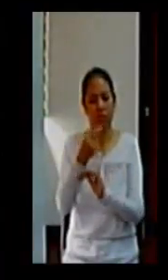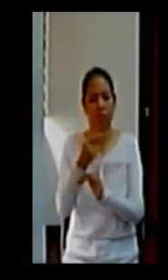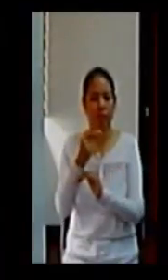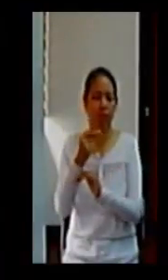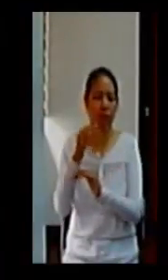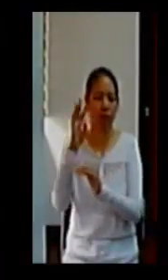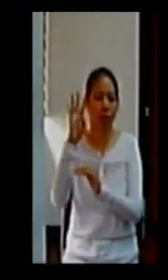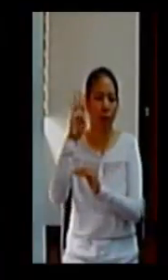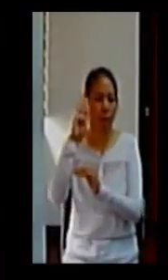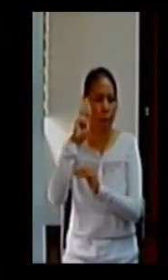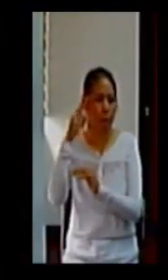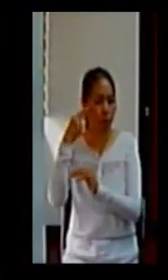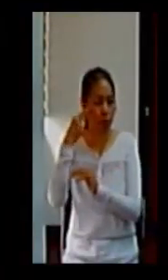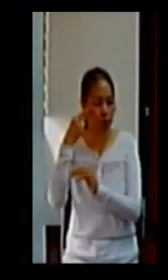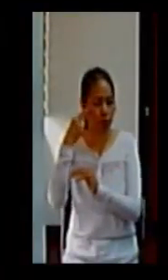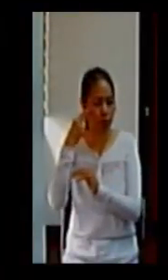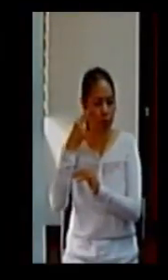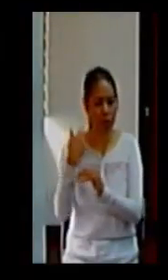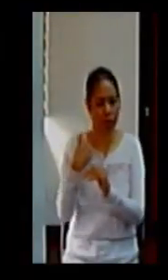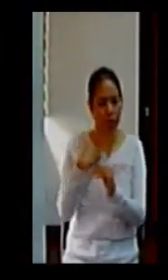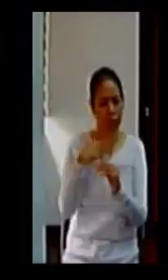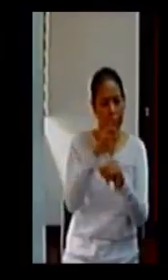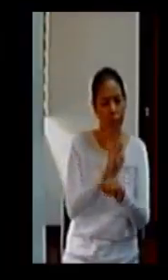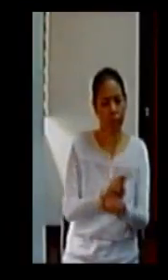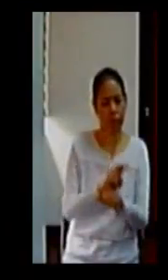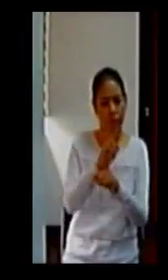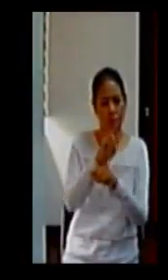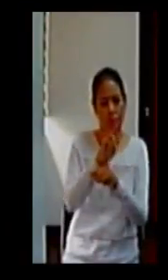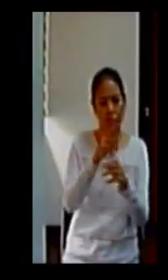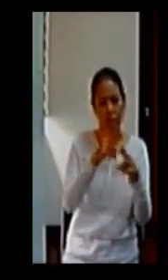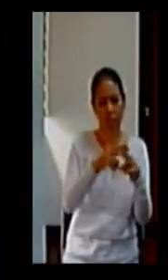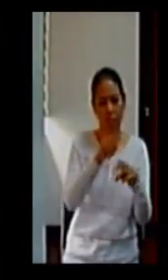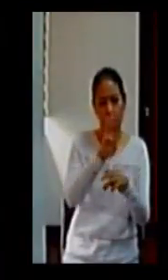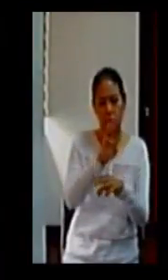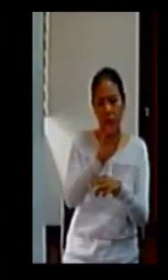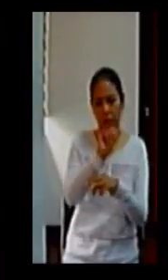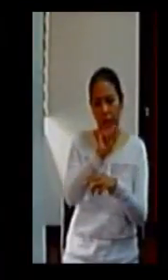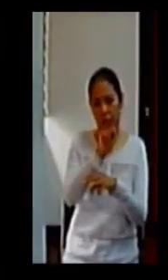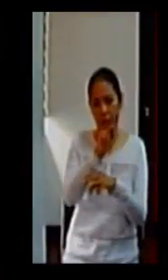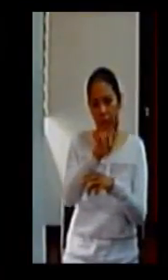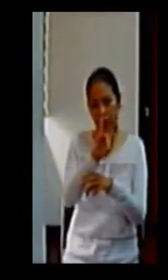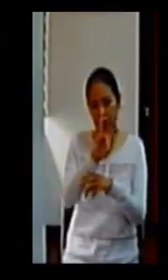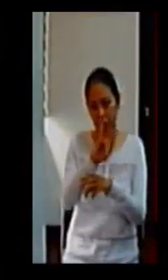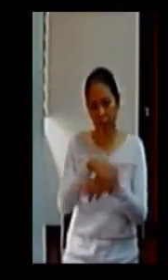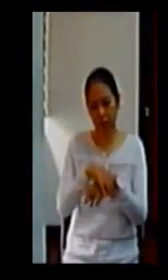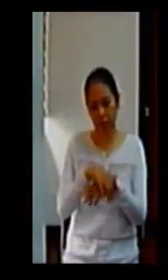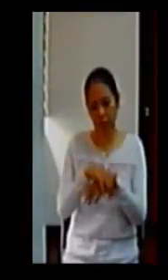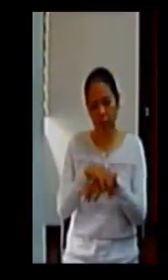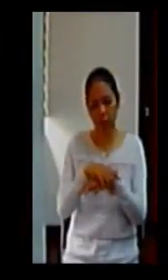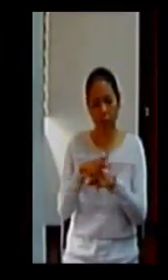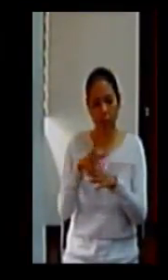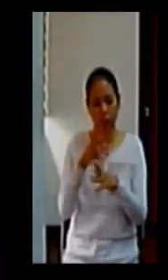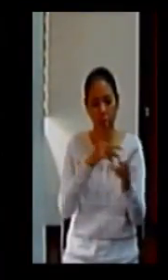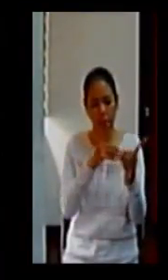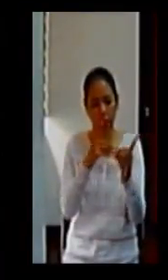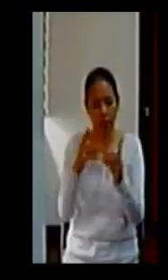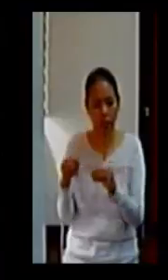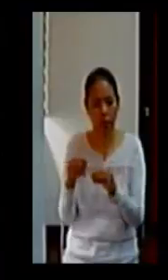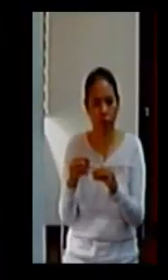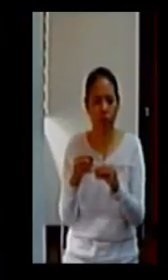na tinatawag na baki. Yung mga nagpe-perform po ng baki ay tinatawag naming